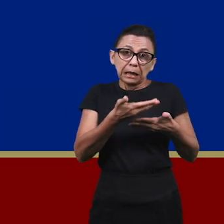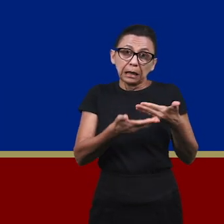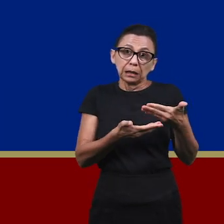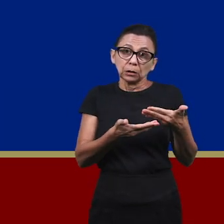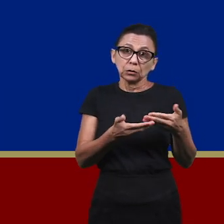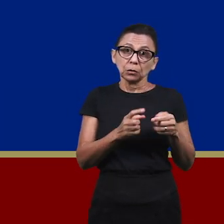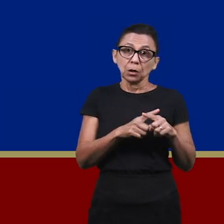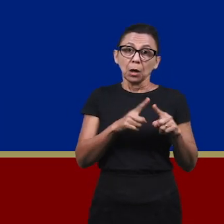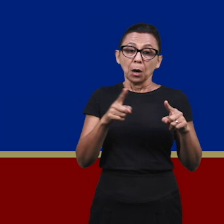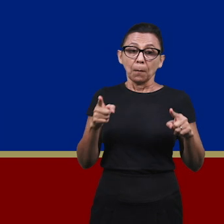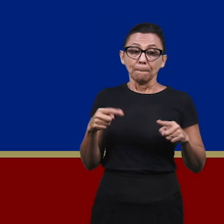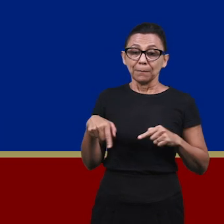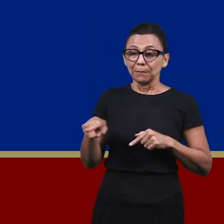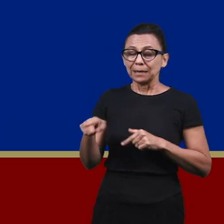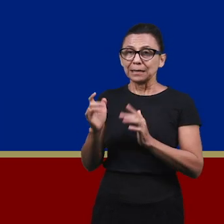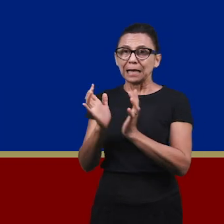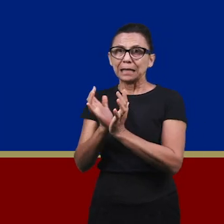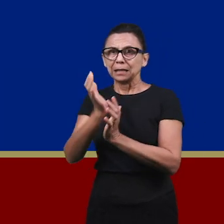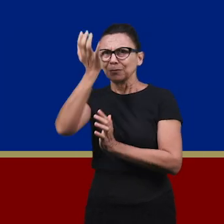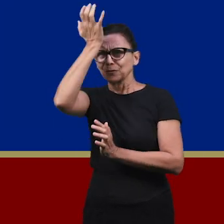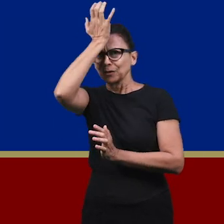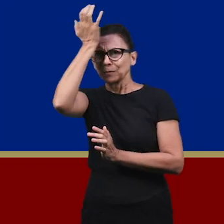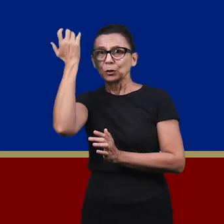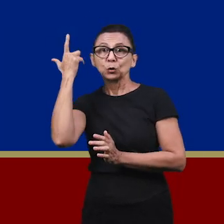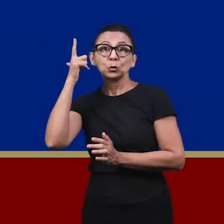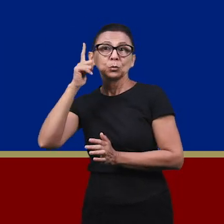santé, personne de l'équipe